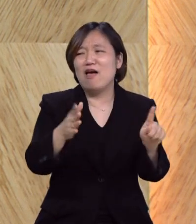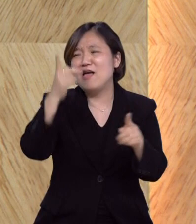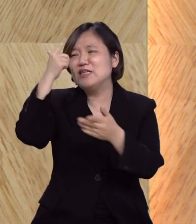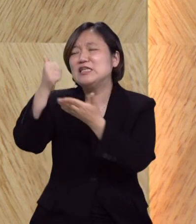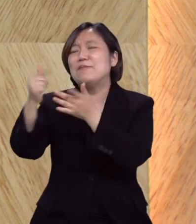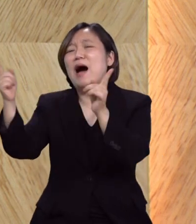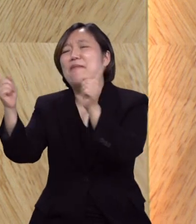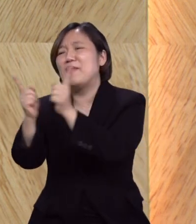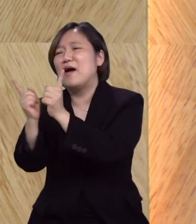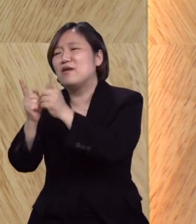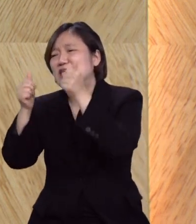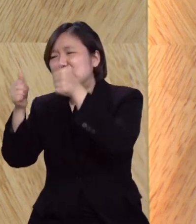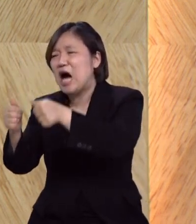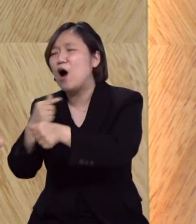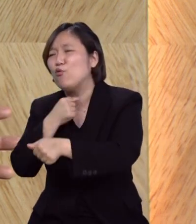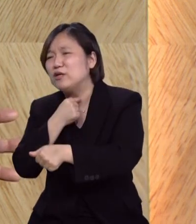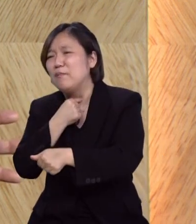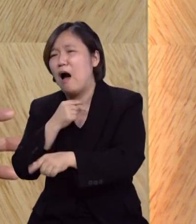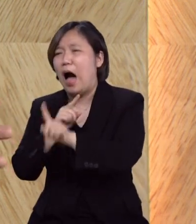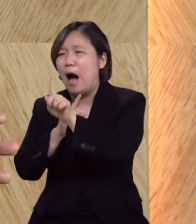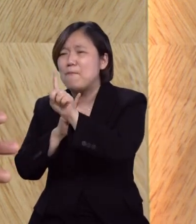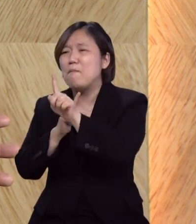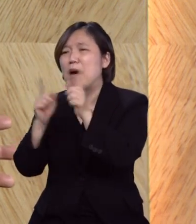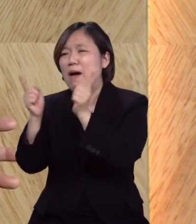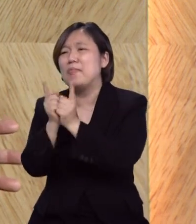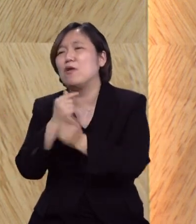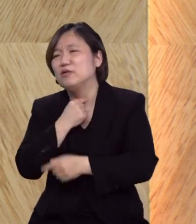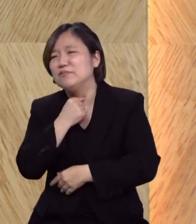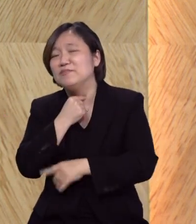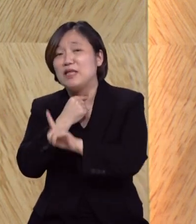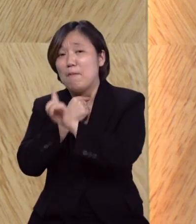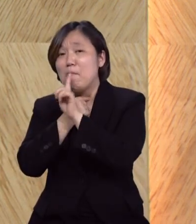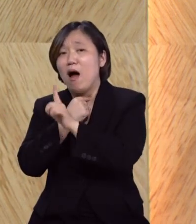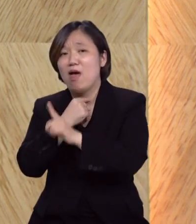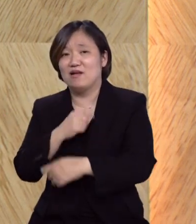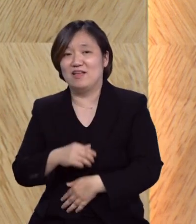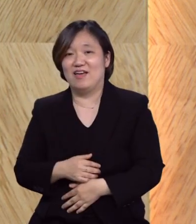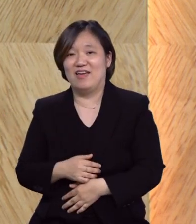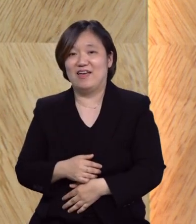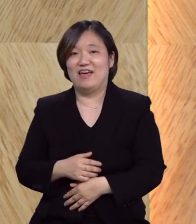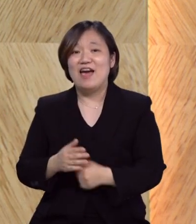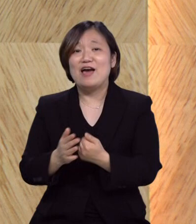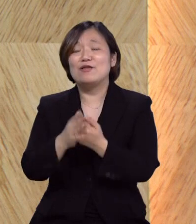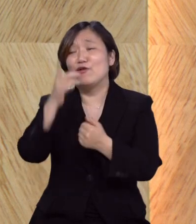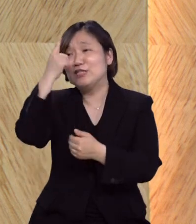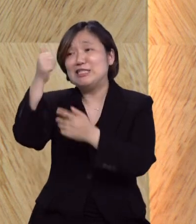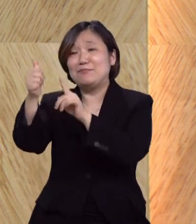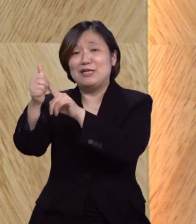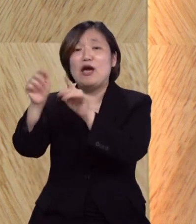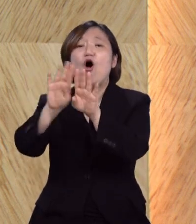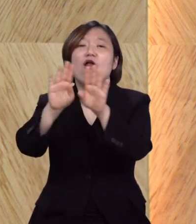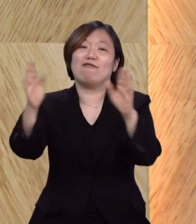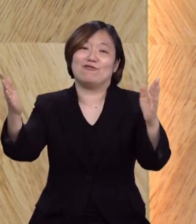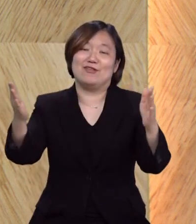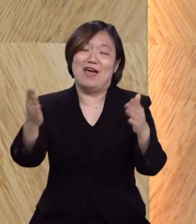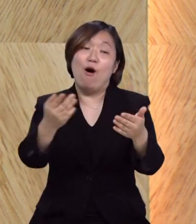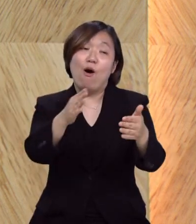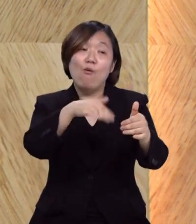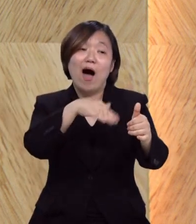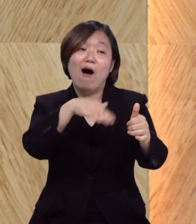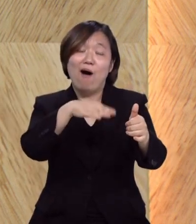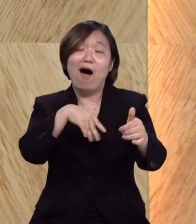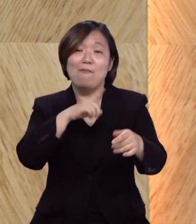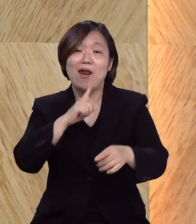한 번만 좀 만나 주십시오 해 가지고 이제 다행히 철조망을 그때 열어줬대요 그래서이 현각 스님이